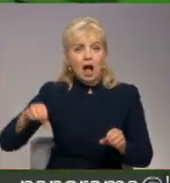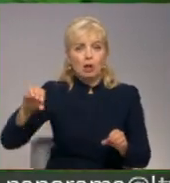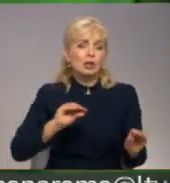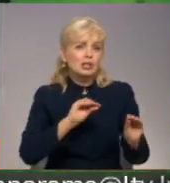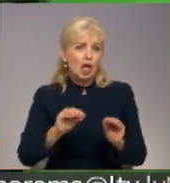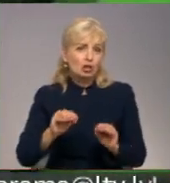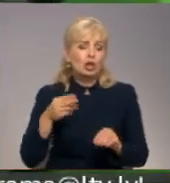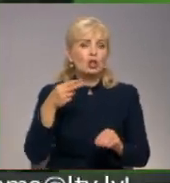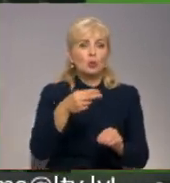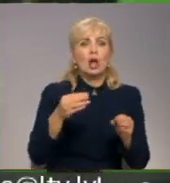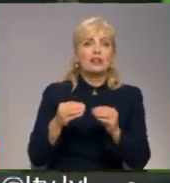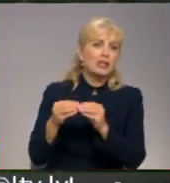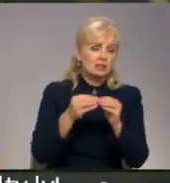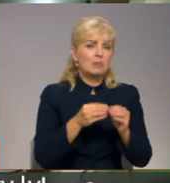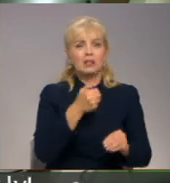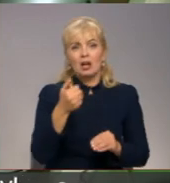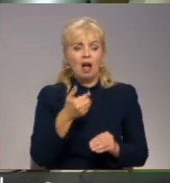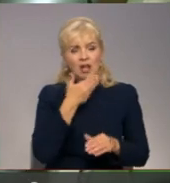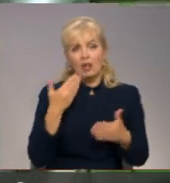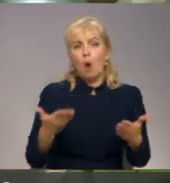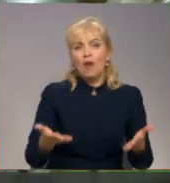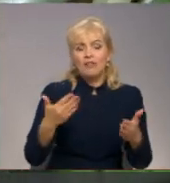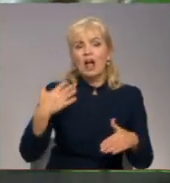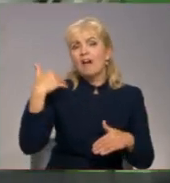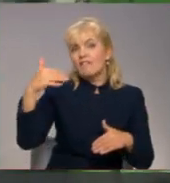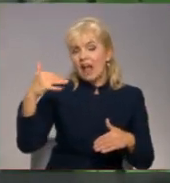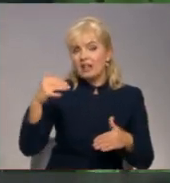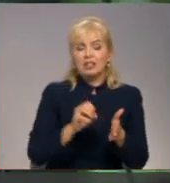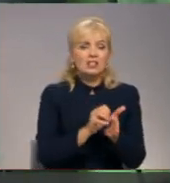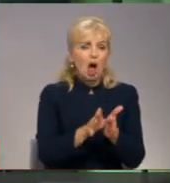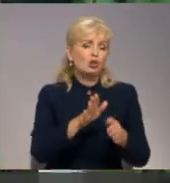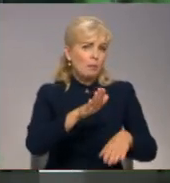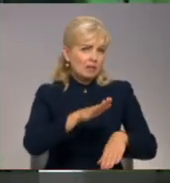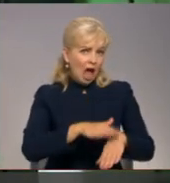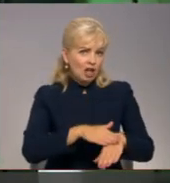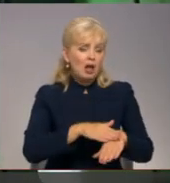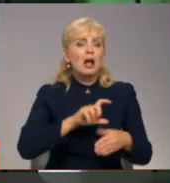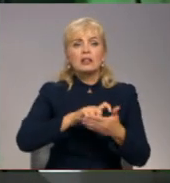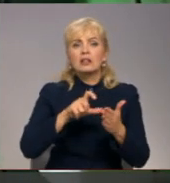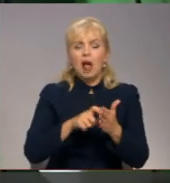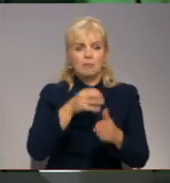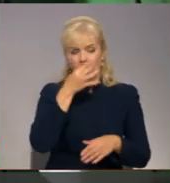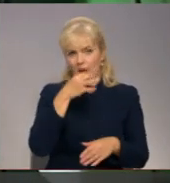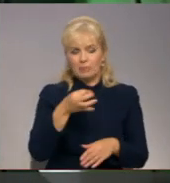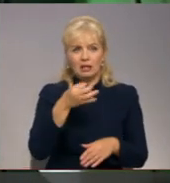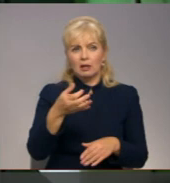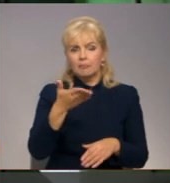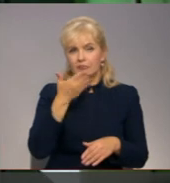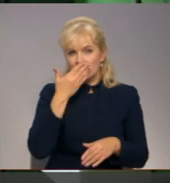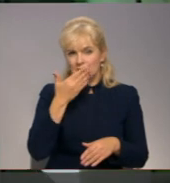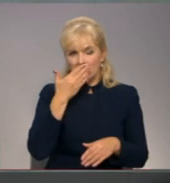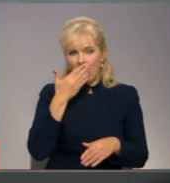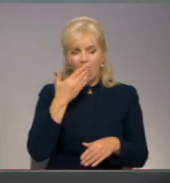vien 2010. Gadā. Neefektīvas ventilācijas sistēmas dēļ vēl joprojām telpās ir nepatīkama smaka.